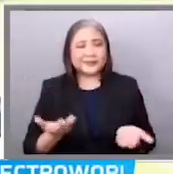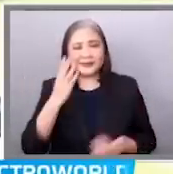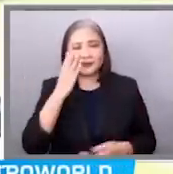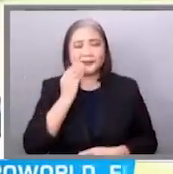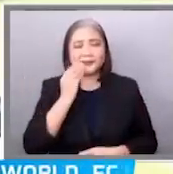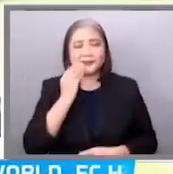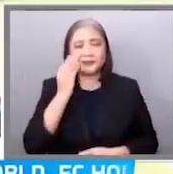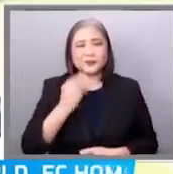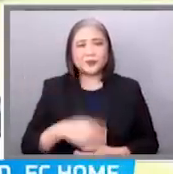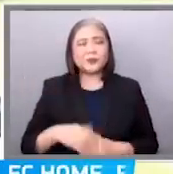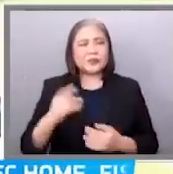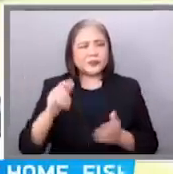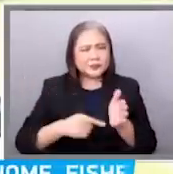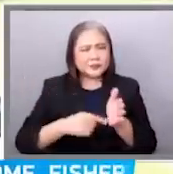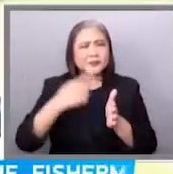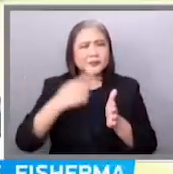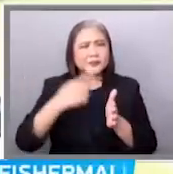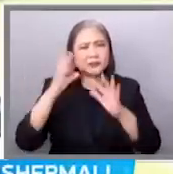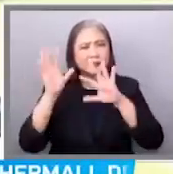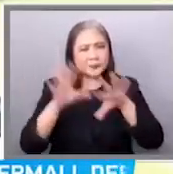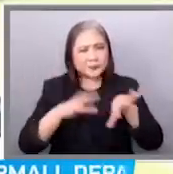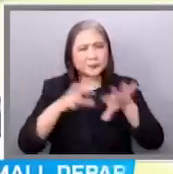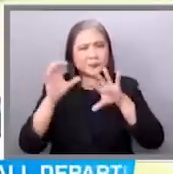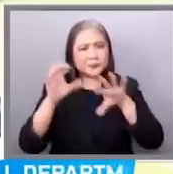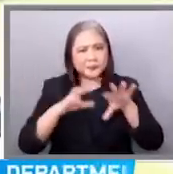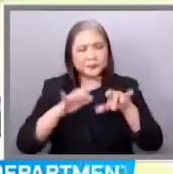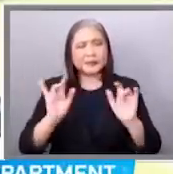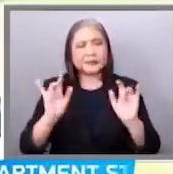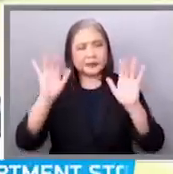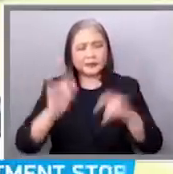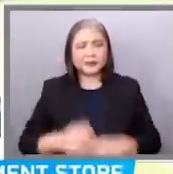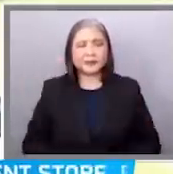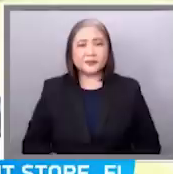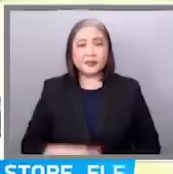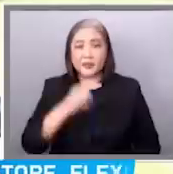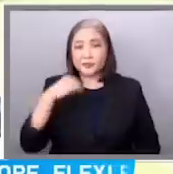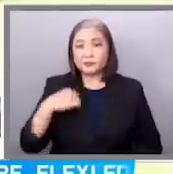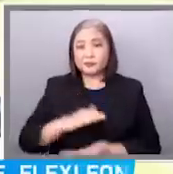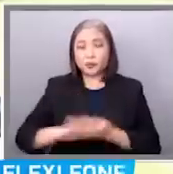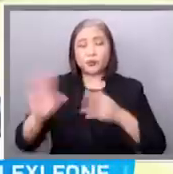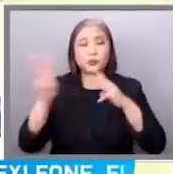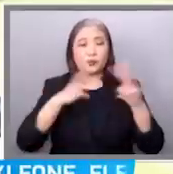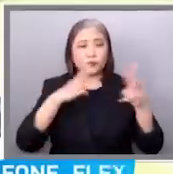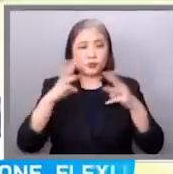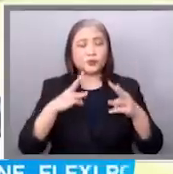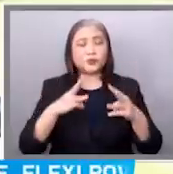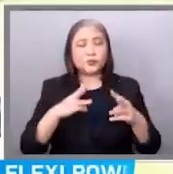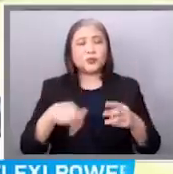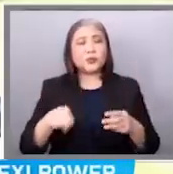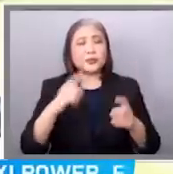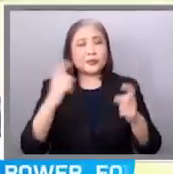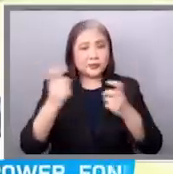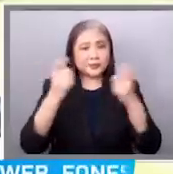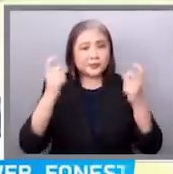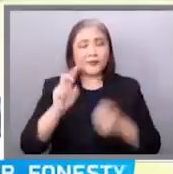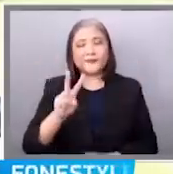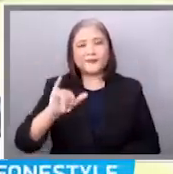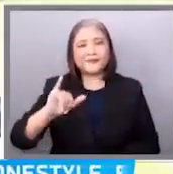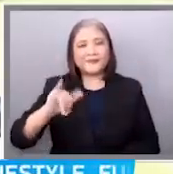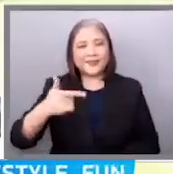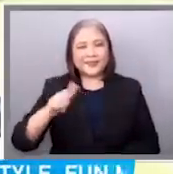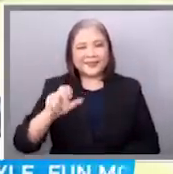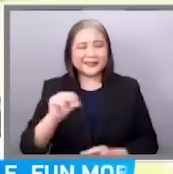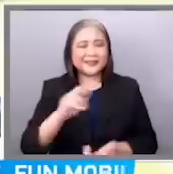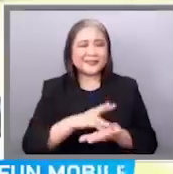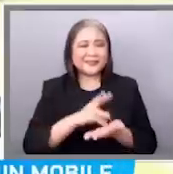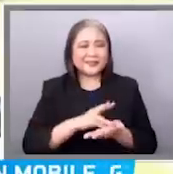at ambon. Kahapon nga dahil naging maganda yung panahon, nagawang ipagdiwang ng Vigan City ang kanilang Ranyag Festival